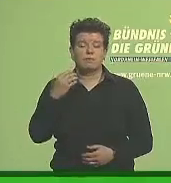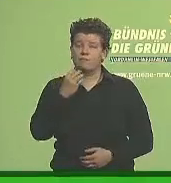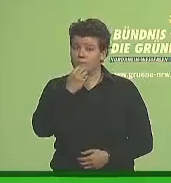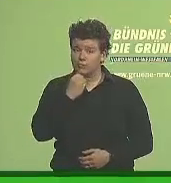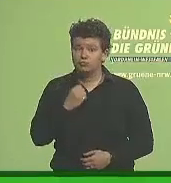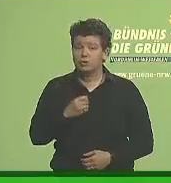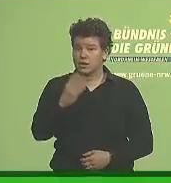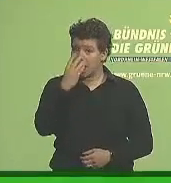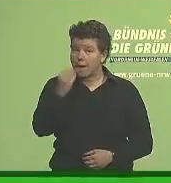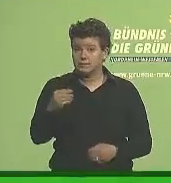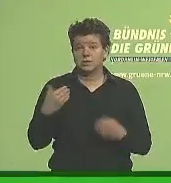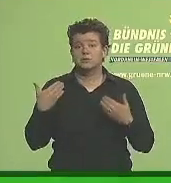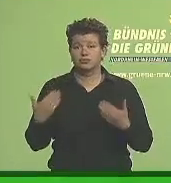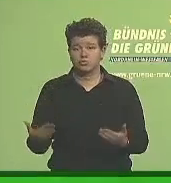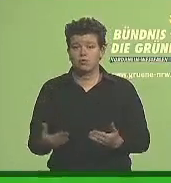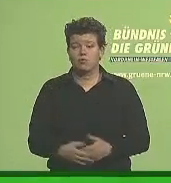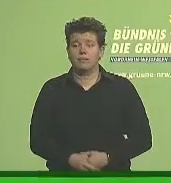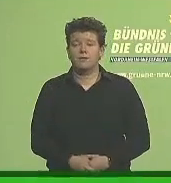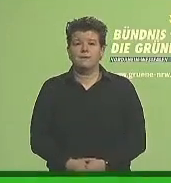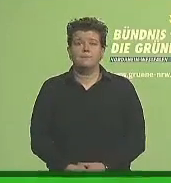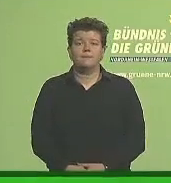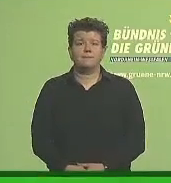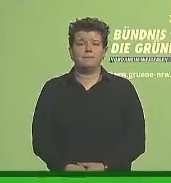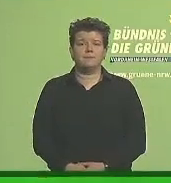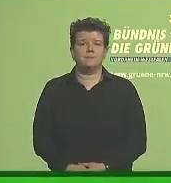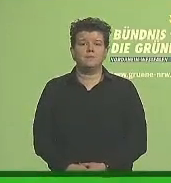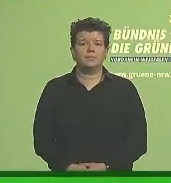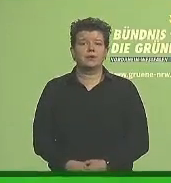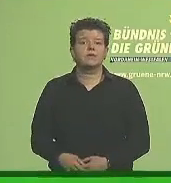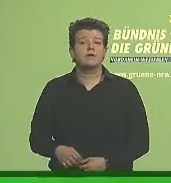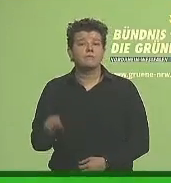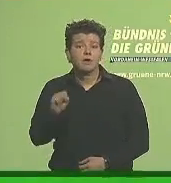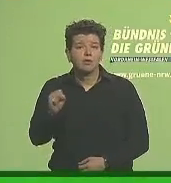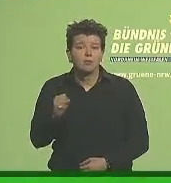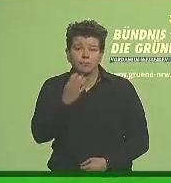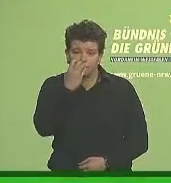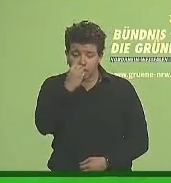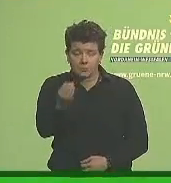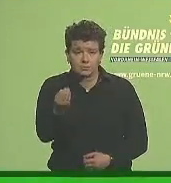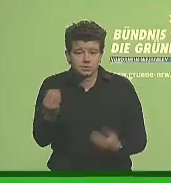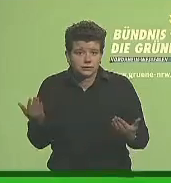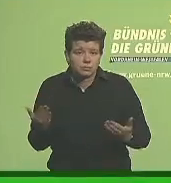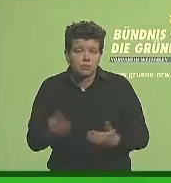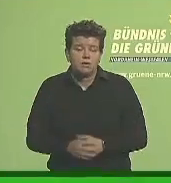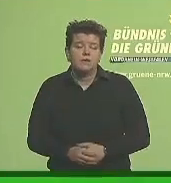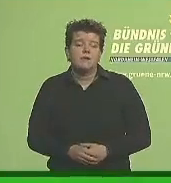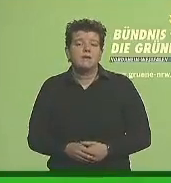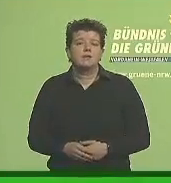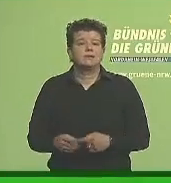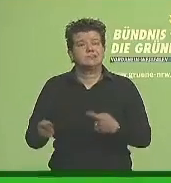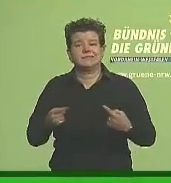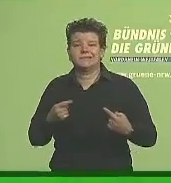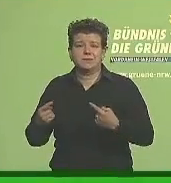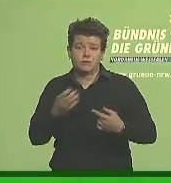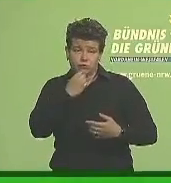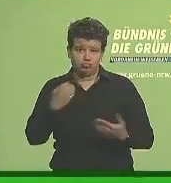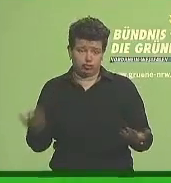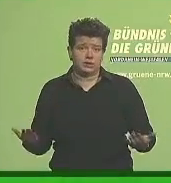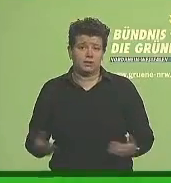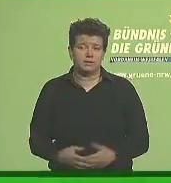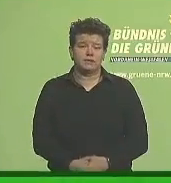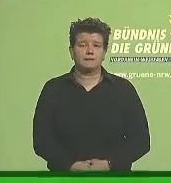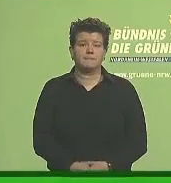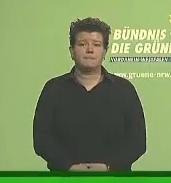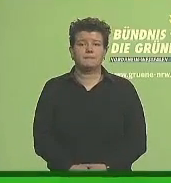die Auseinandersetzung, die notwendig wäre, nicht eingehen will. Denn die Feinde